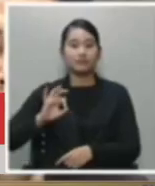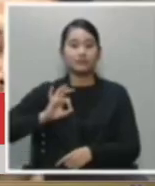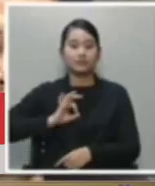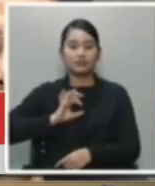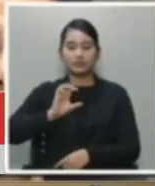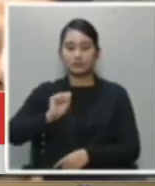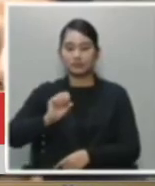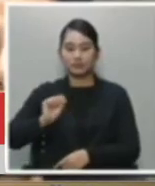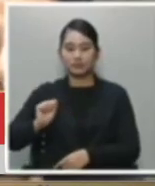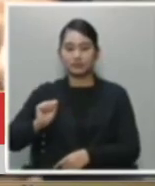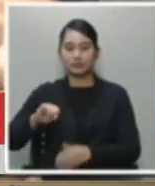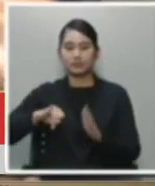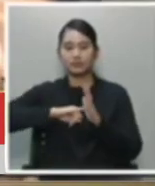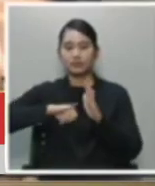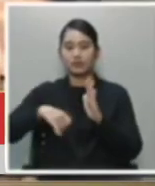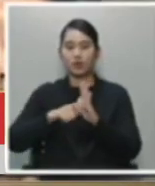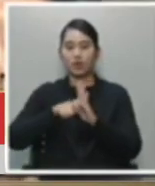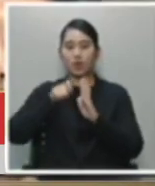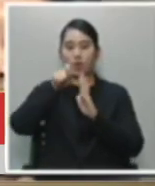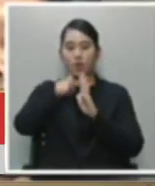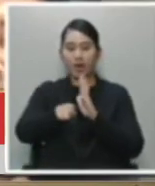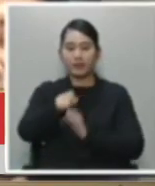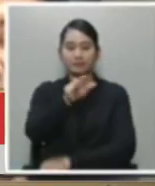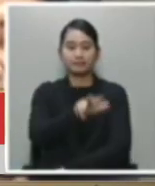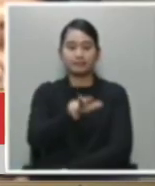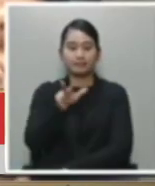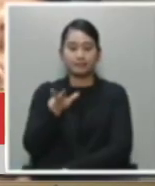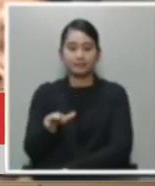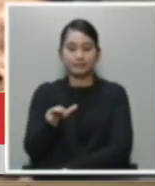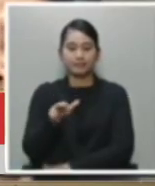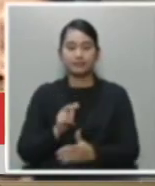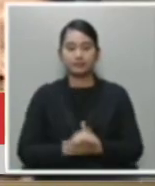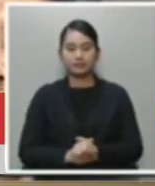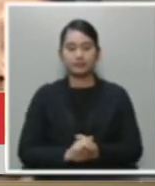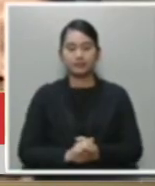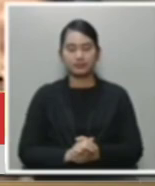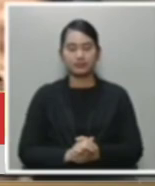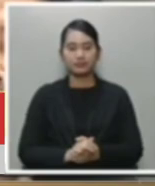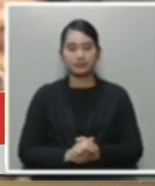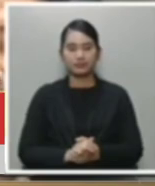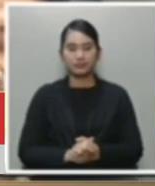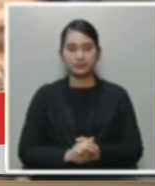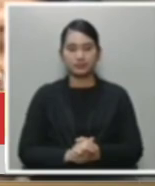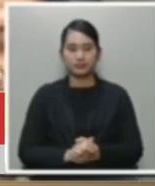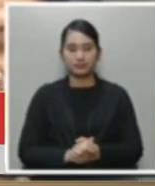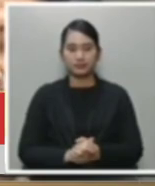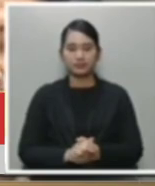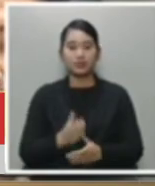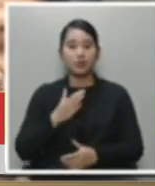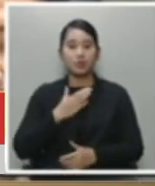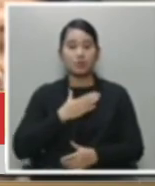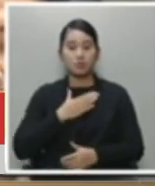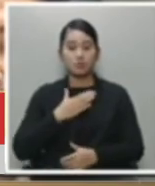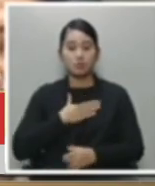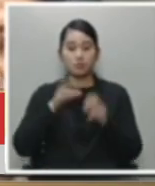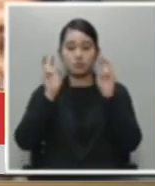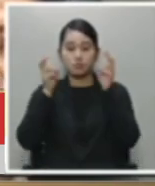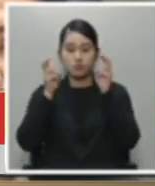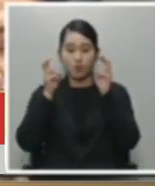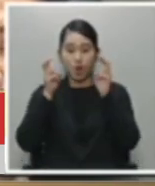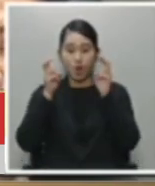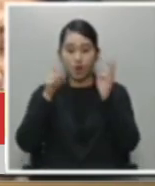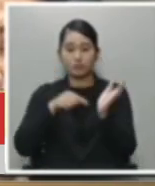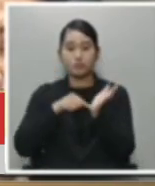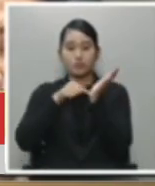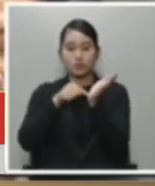สภาผู้แทนราษฎรจังหวัดนครราชสีมาพรรคเพื่อไทยท่านประธานครับผมได้ตั้งกระทู้สดตามข้อบังคับ